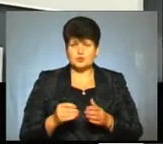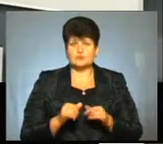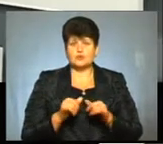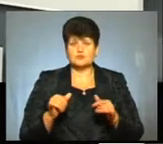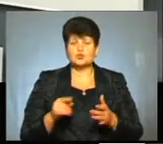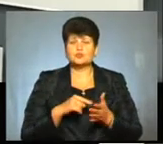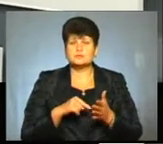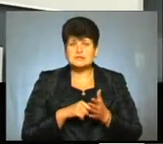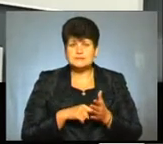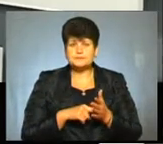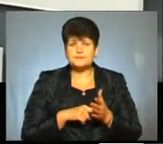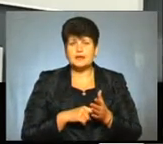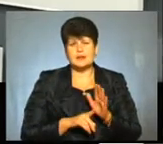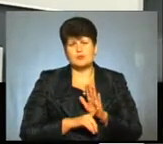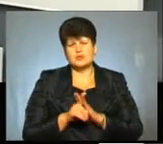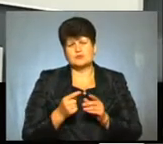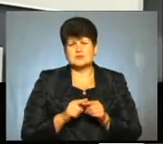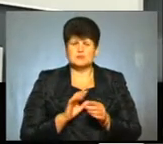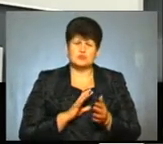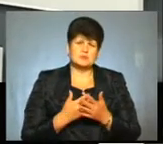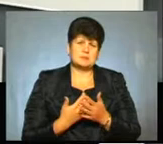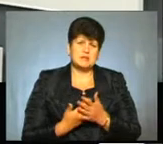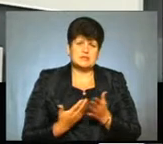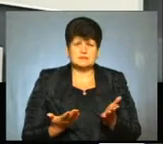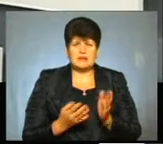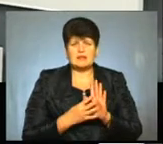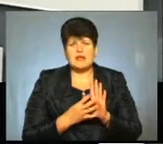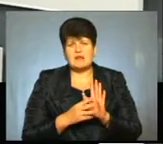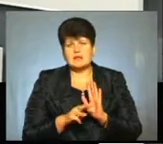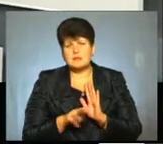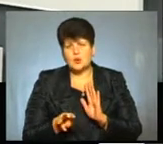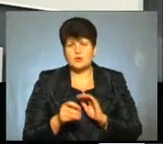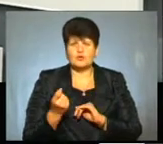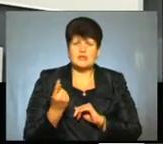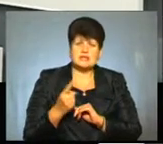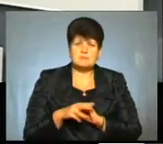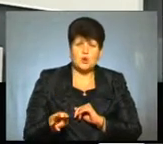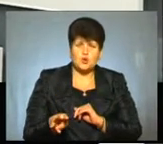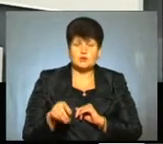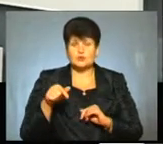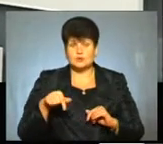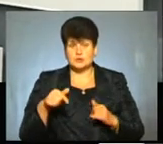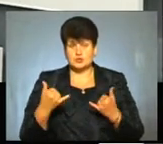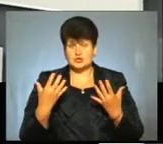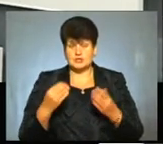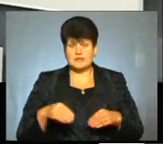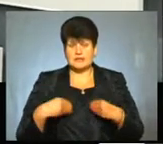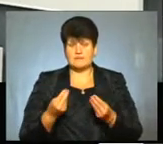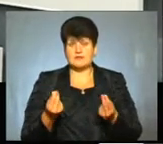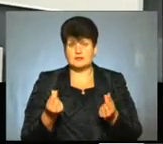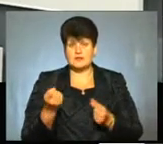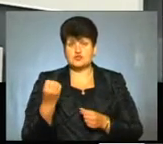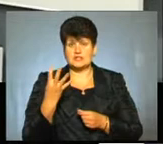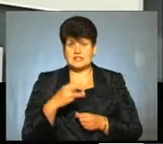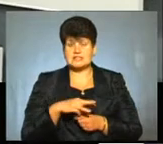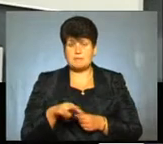міста. І якщо ще на початках це було приблизно, це було там 9 мільйонів, 11 мільйонів, на сьогоднішній день ми даємо